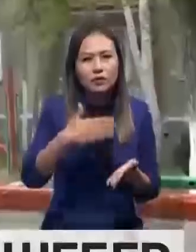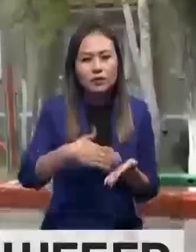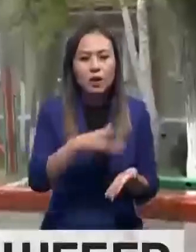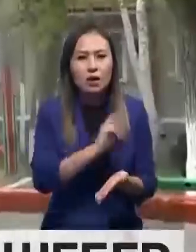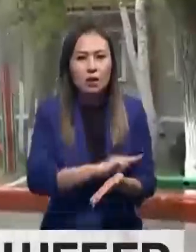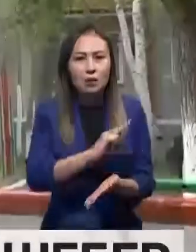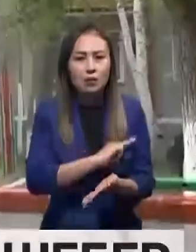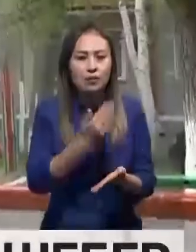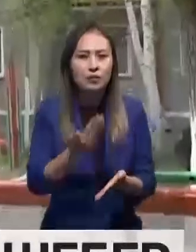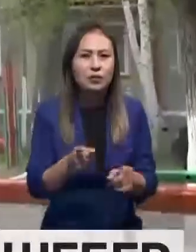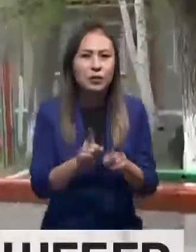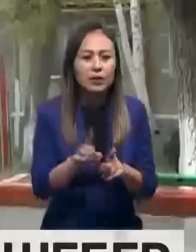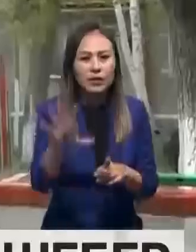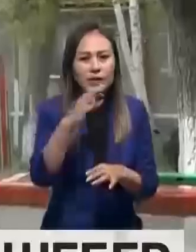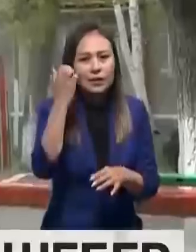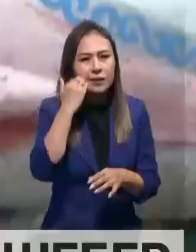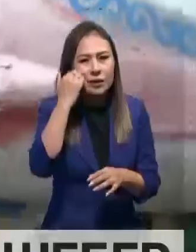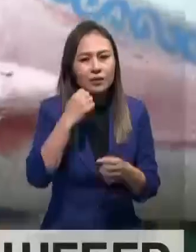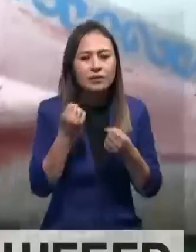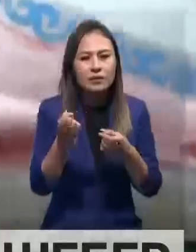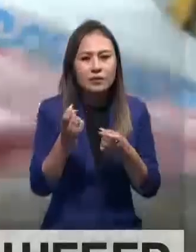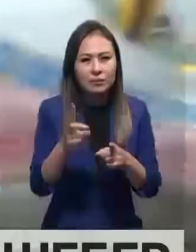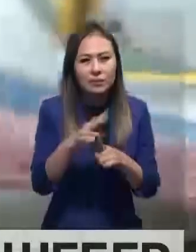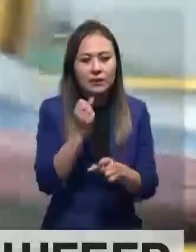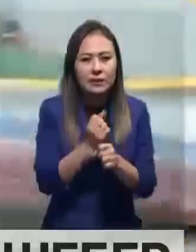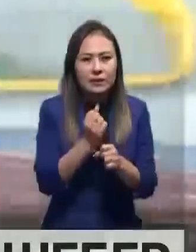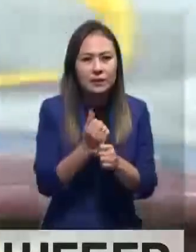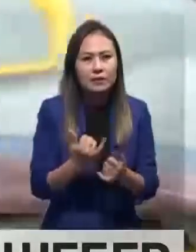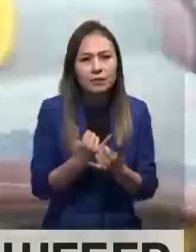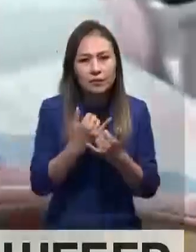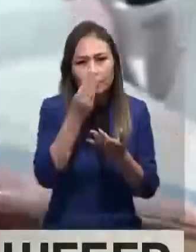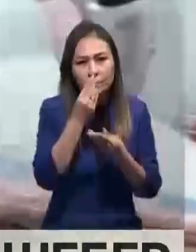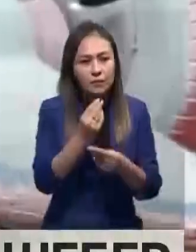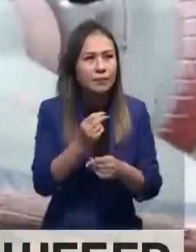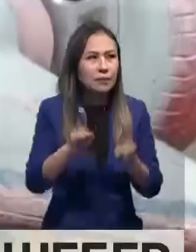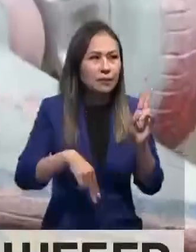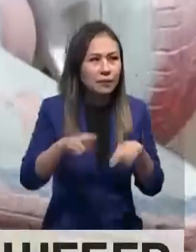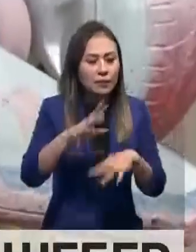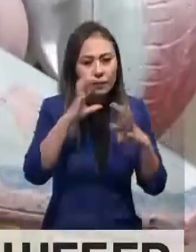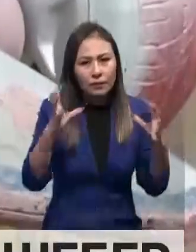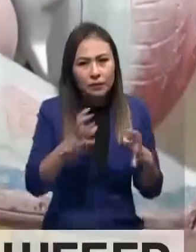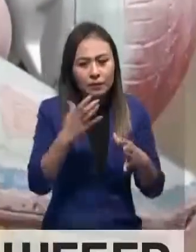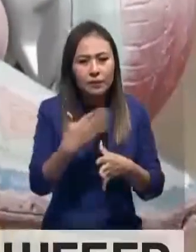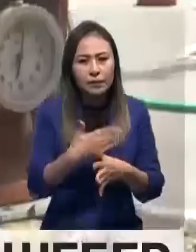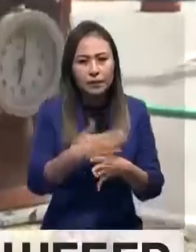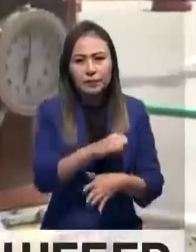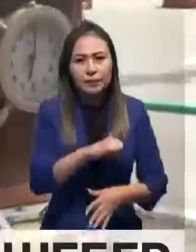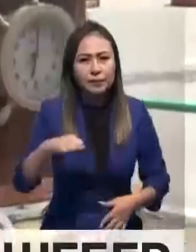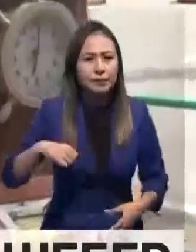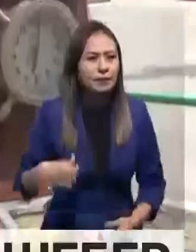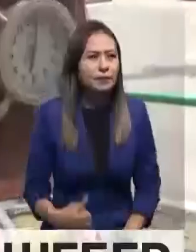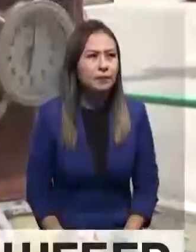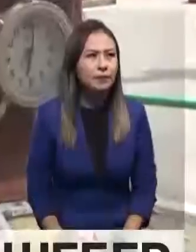жұмыс істейді. Ол түкке жарамай қалған ескі заттарға осылайша екінші өмір сыйлайды. Бәрін сырлап күтіп ұстайтын да өзі.